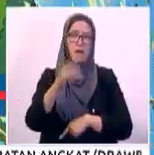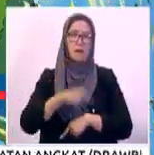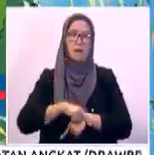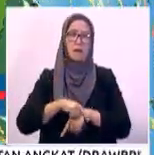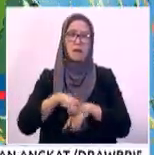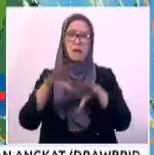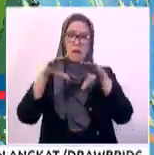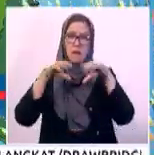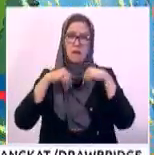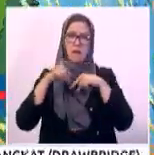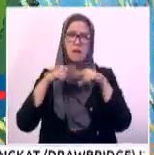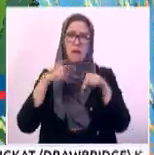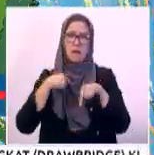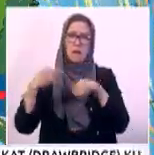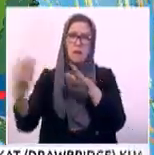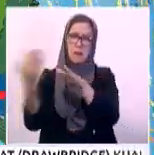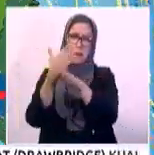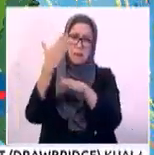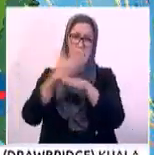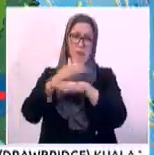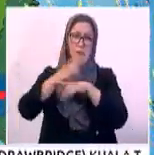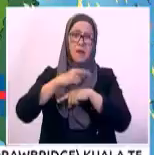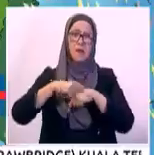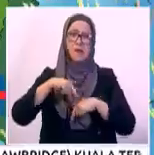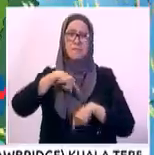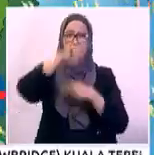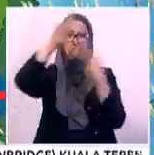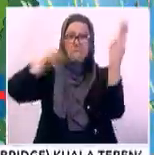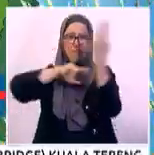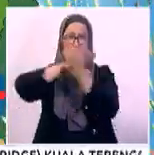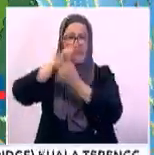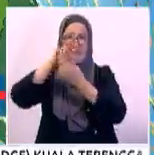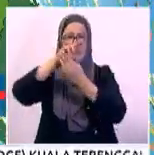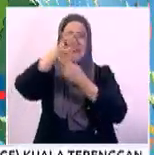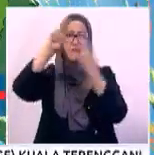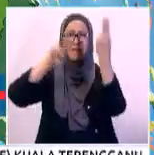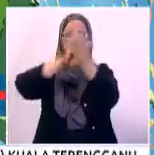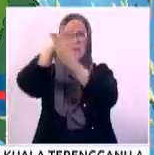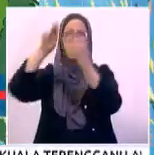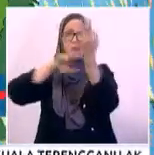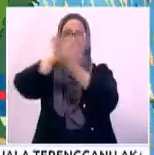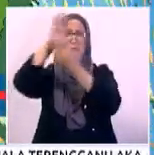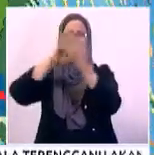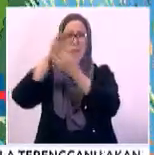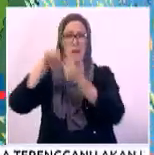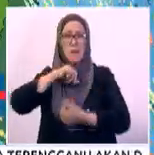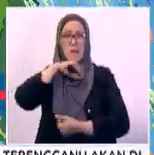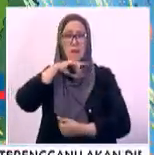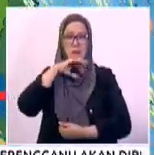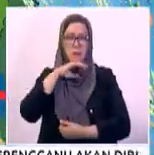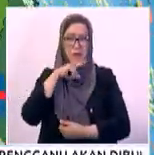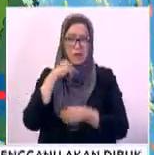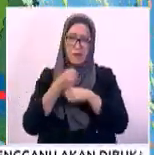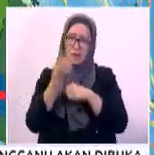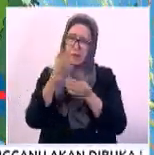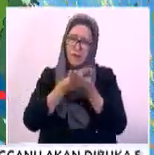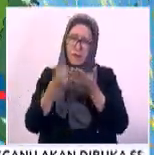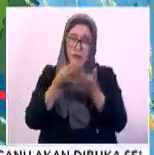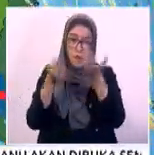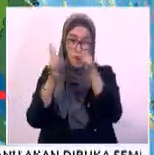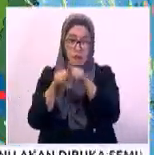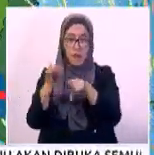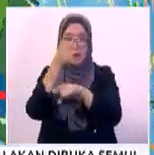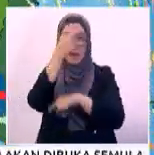tempias jerebu dalam satu minggu ini. Hal ini berpunca dari kebakaran hutan yang kini sedang berlaku di beberapa wilayah